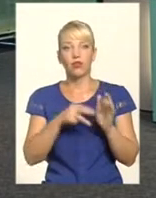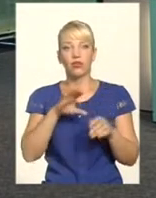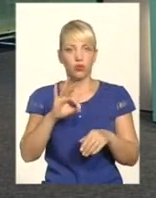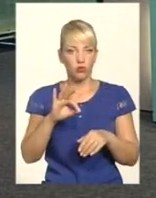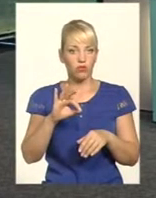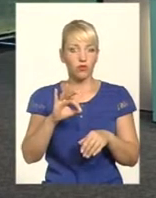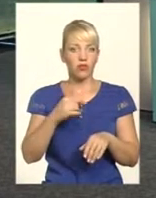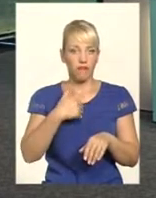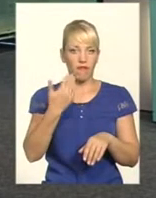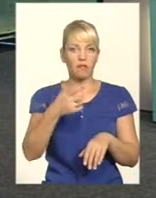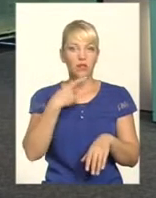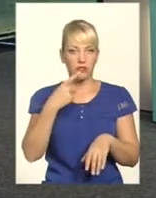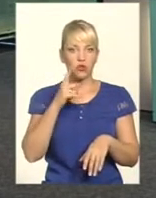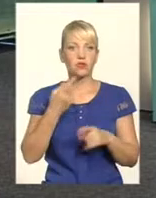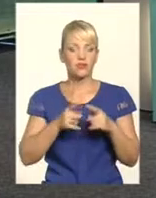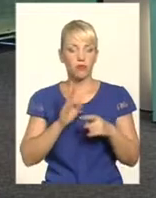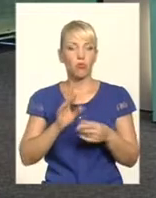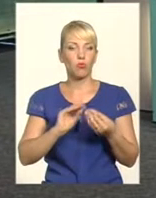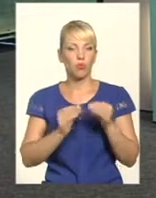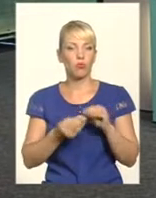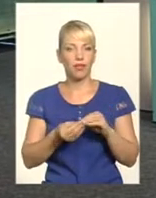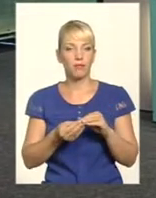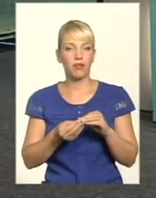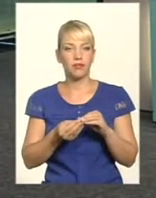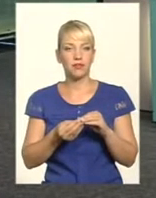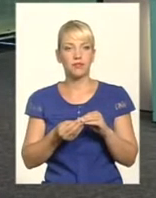буде проблема безпосередньо